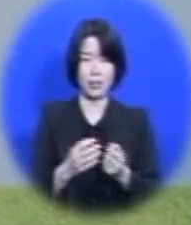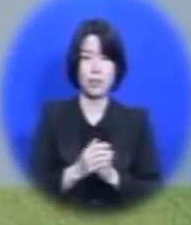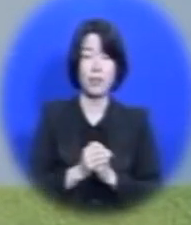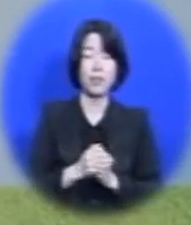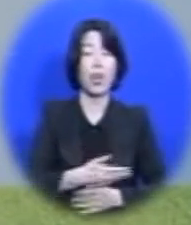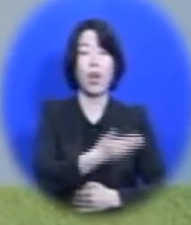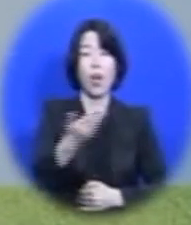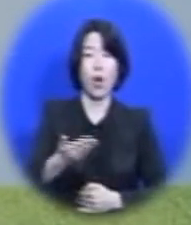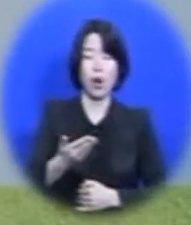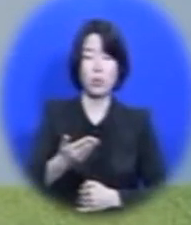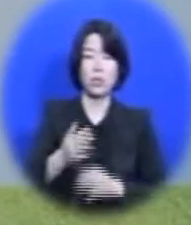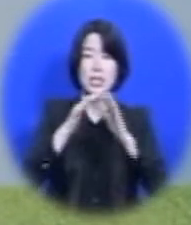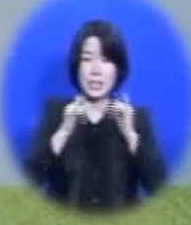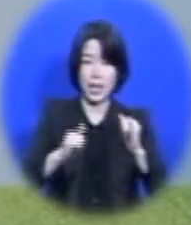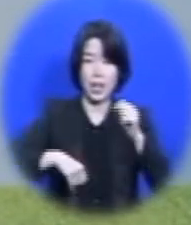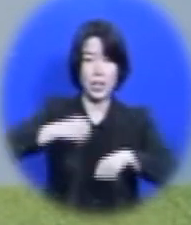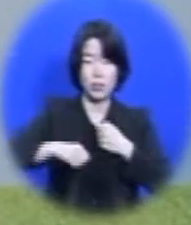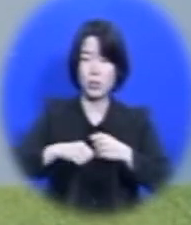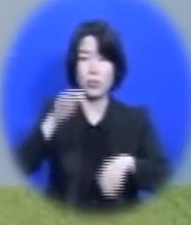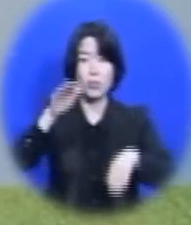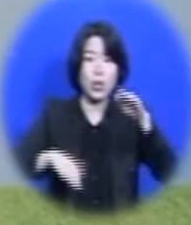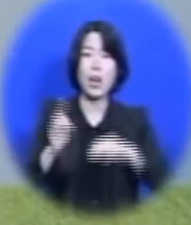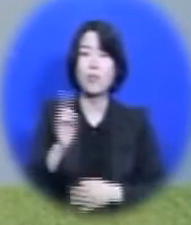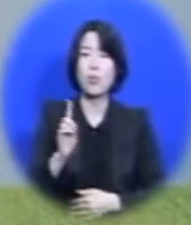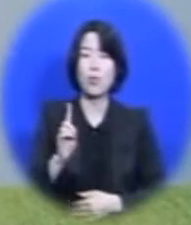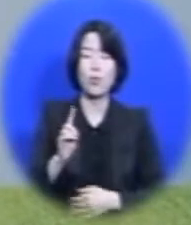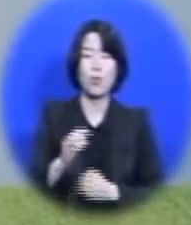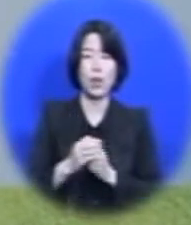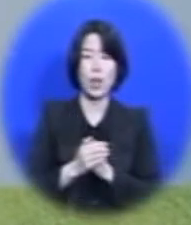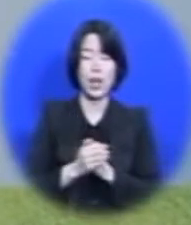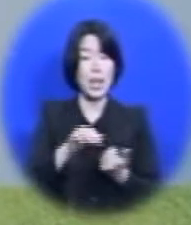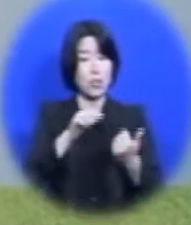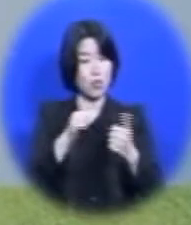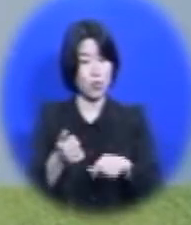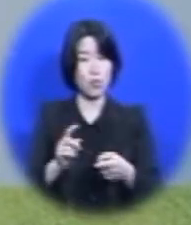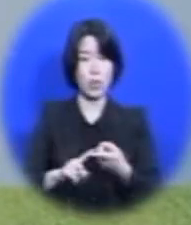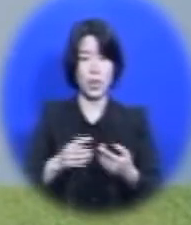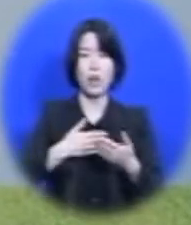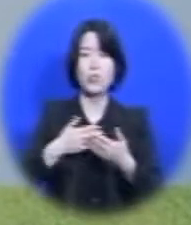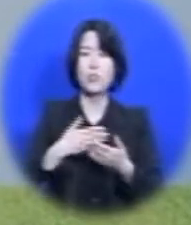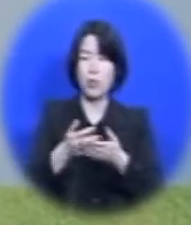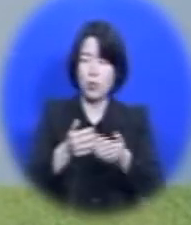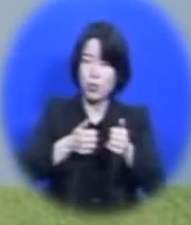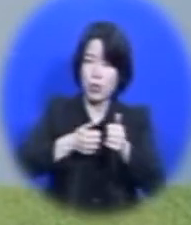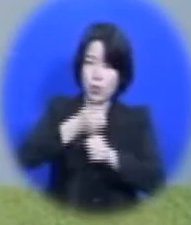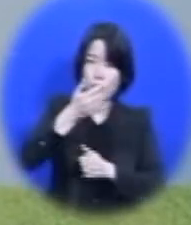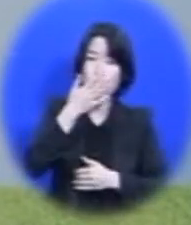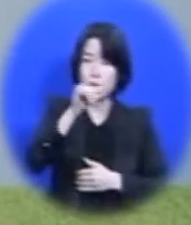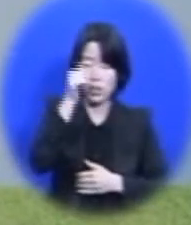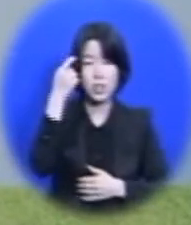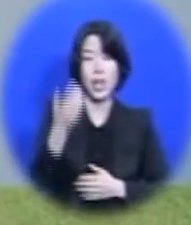여러분, 사람과 짐승이 무슨 차이가 있는 거죠? 죽음에 대한 두려움을 극복했느냐 하는 겁니다.